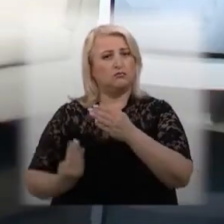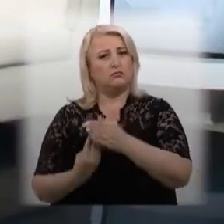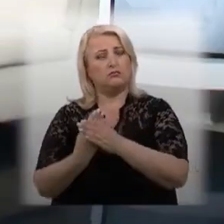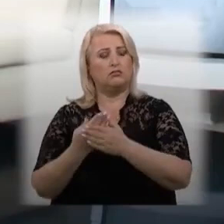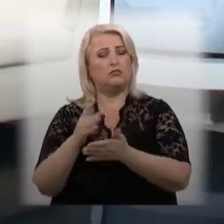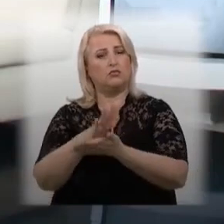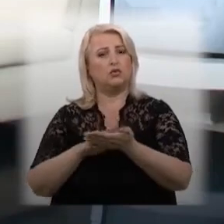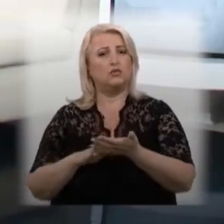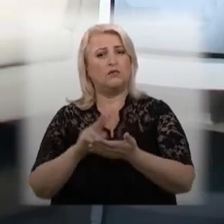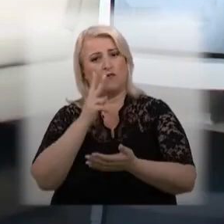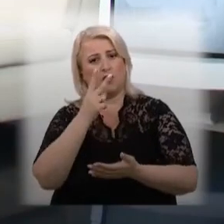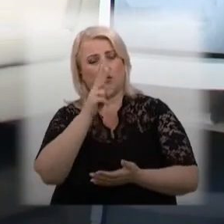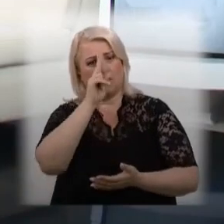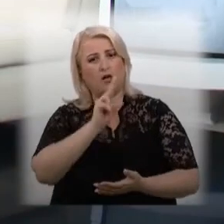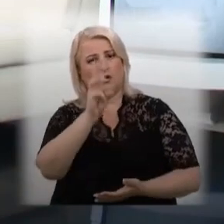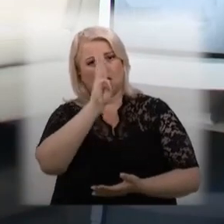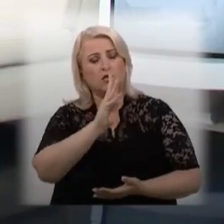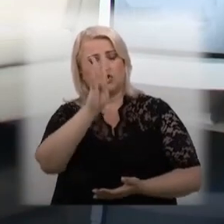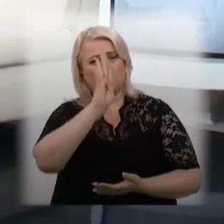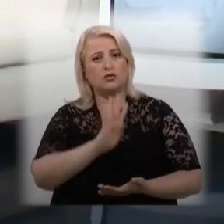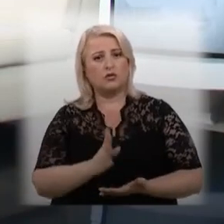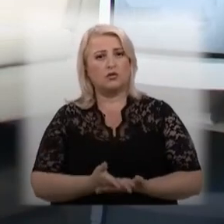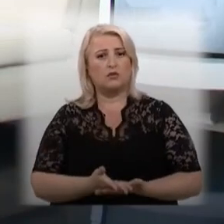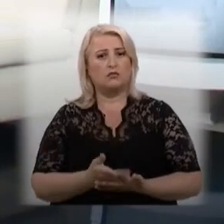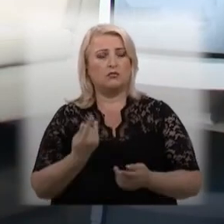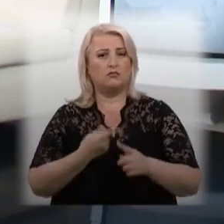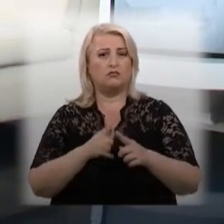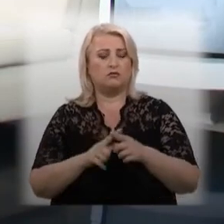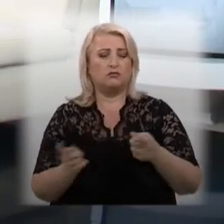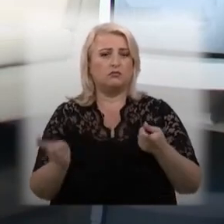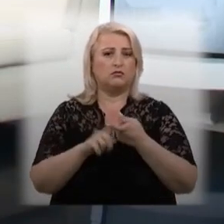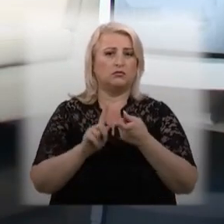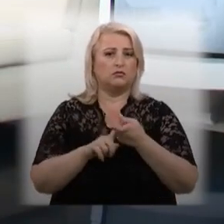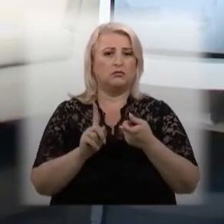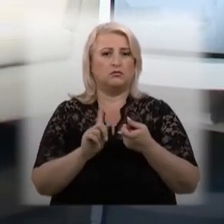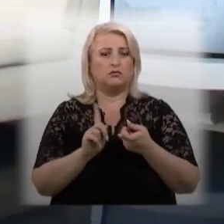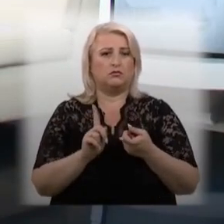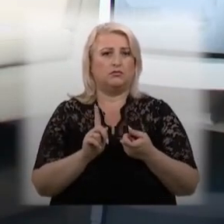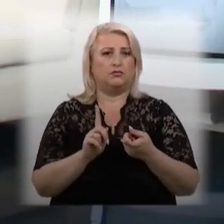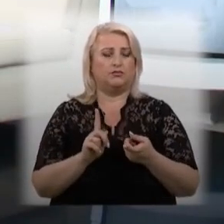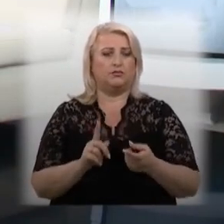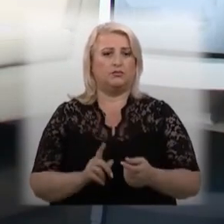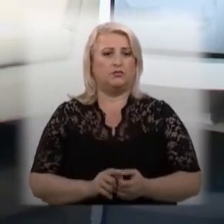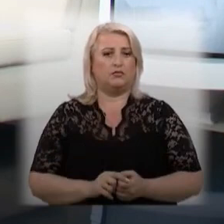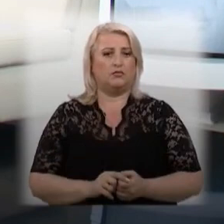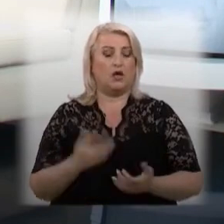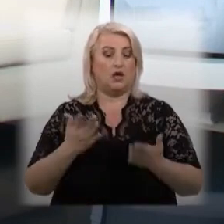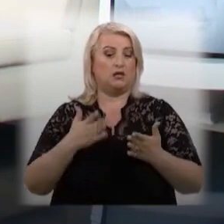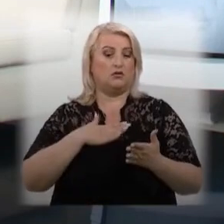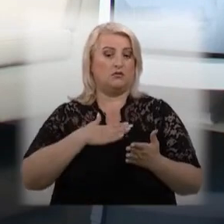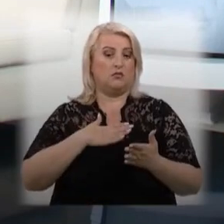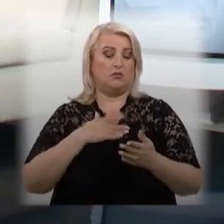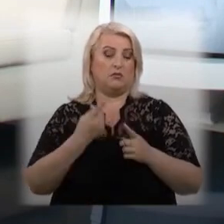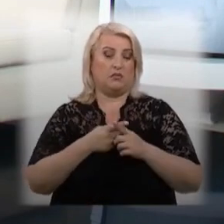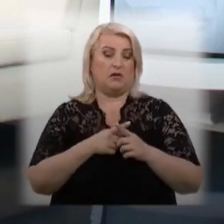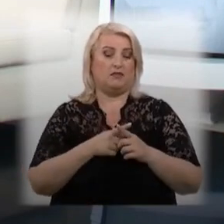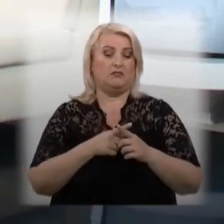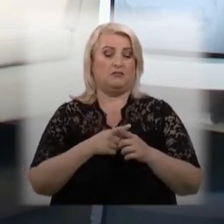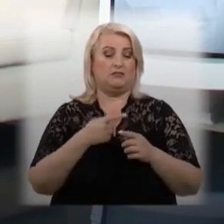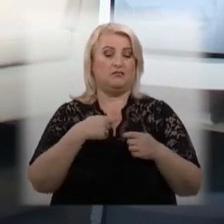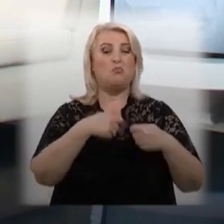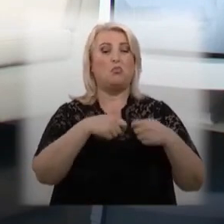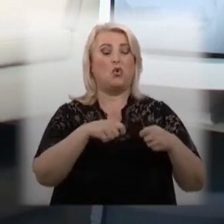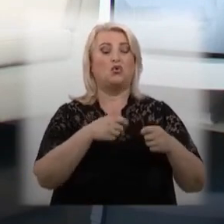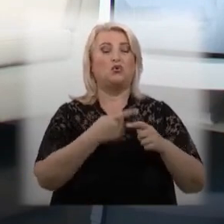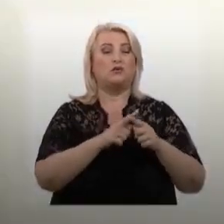departamentul de vânzări ne ajute intervine cu atingeri follow up apelul dacă produsul nostru este cu ciclu scurt ce are și țiței